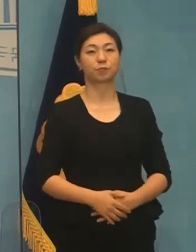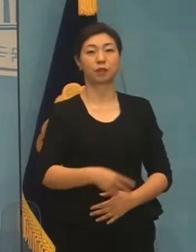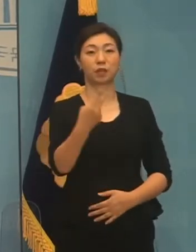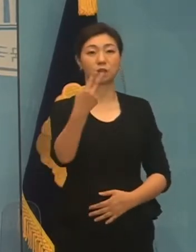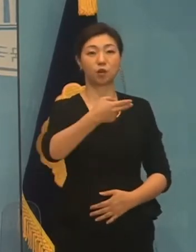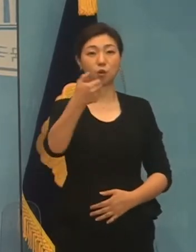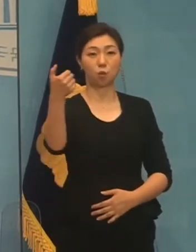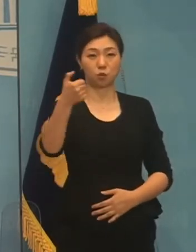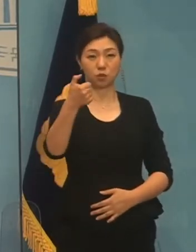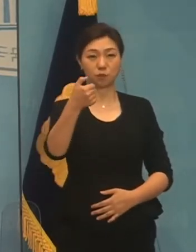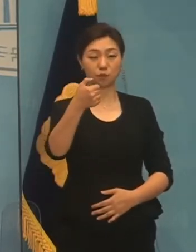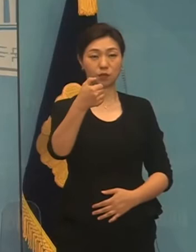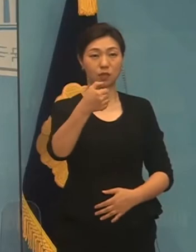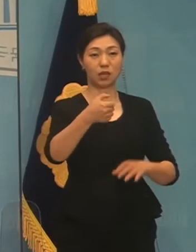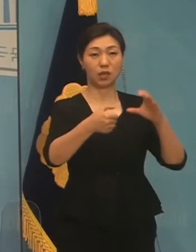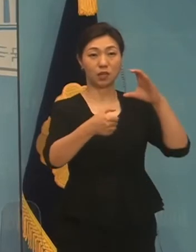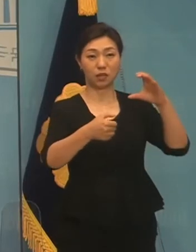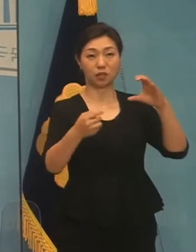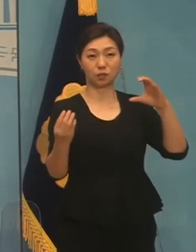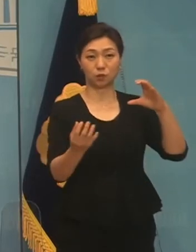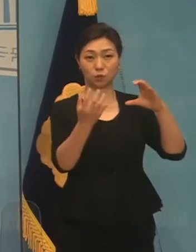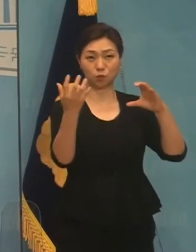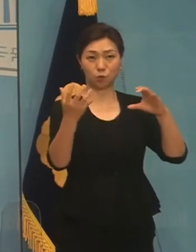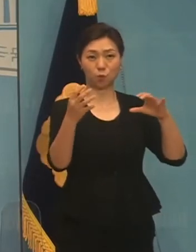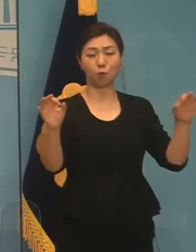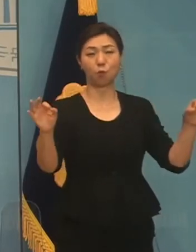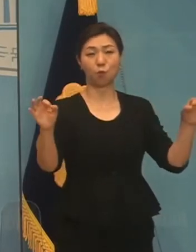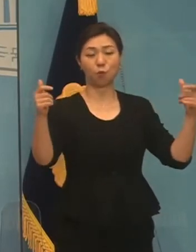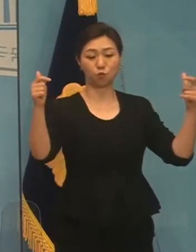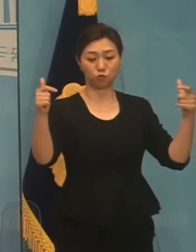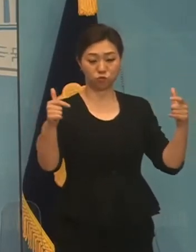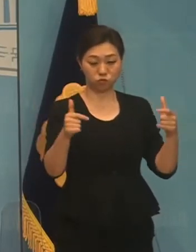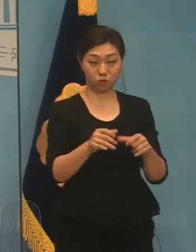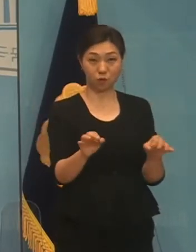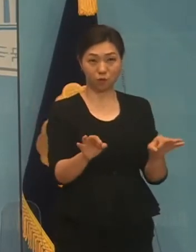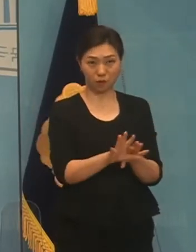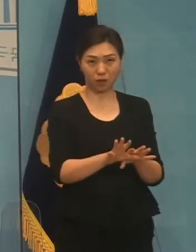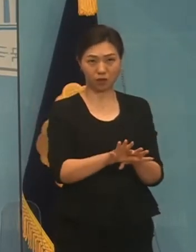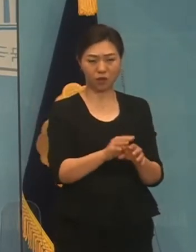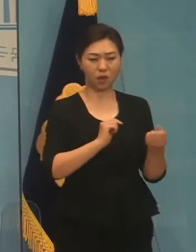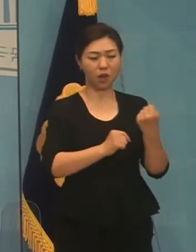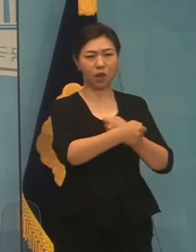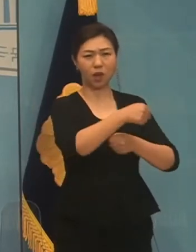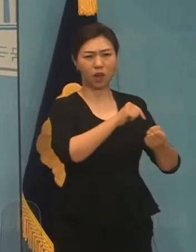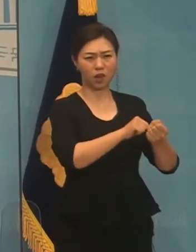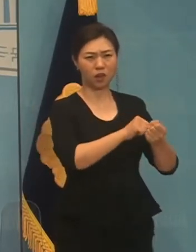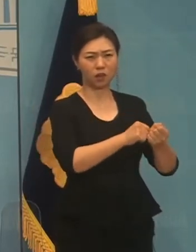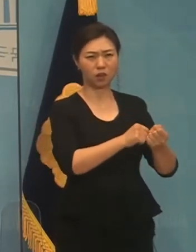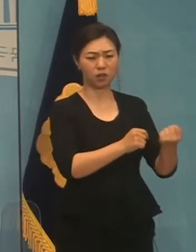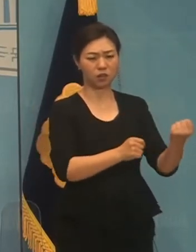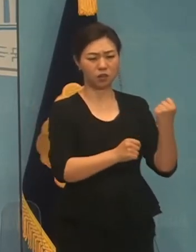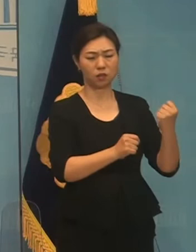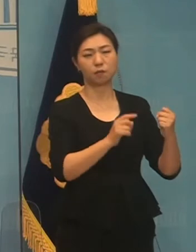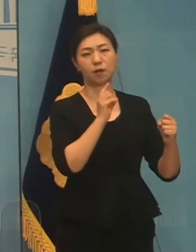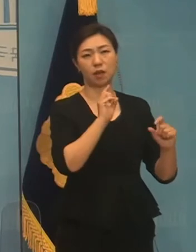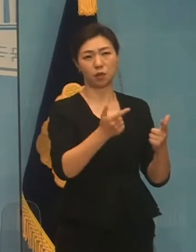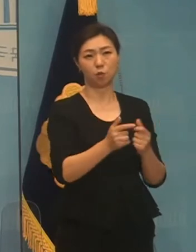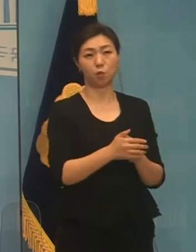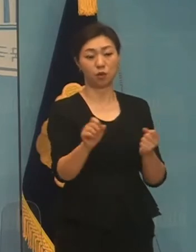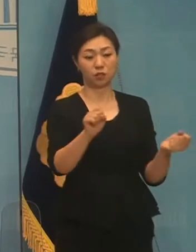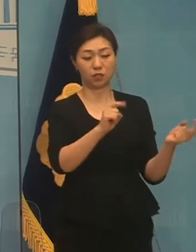2050년 탄소중립 SMR 핵융합이 아닌 재생에너지로 진행합니다. 오늘